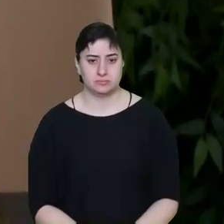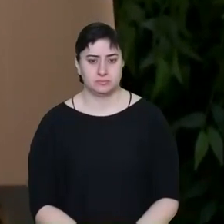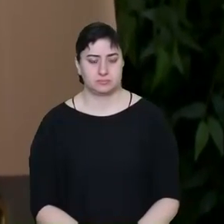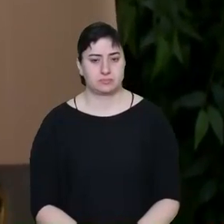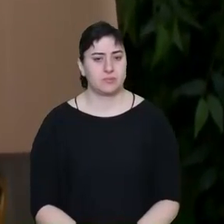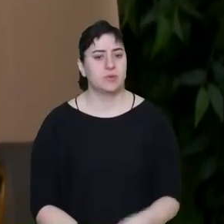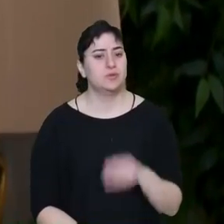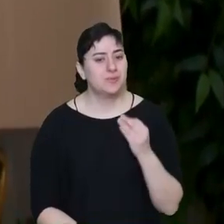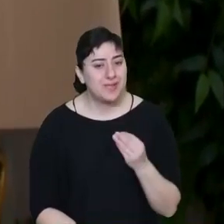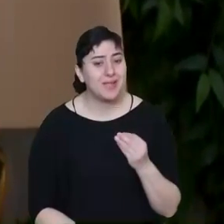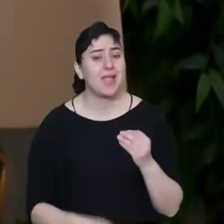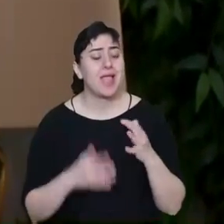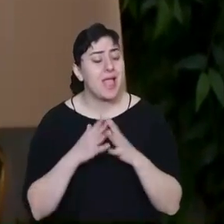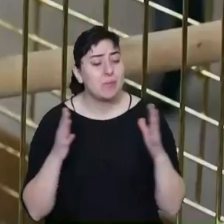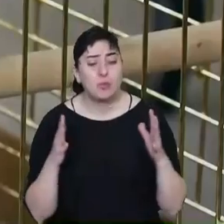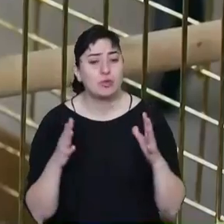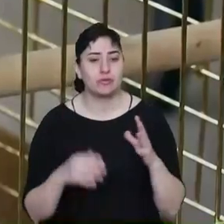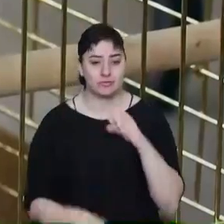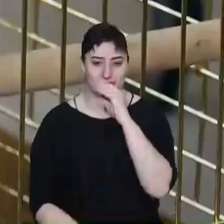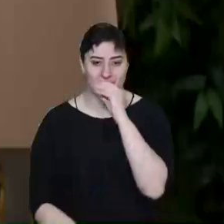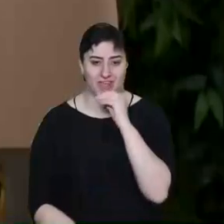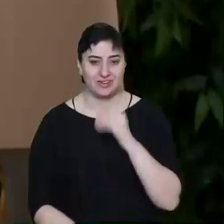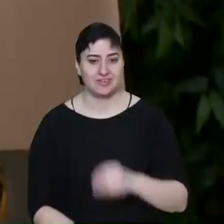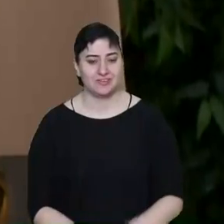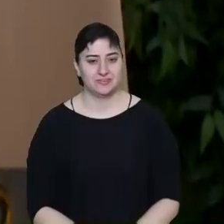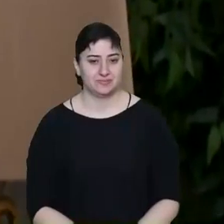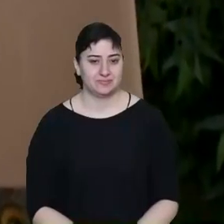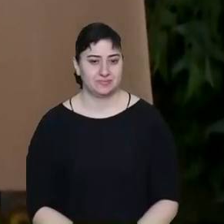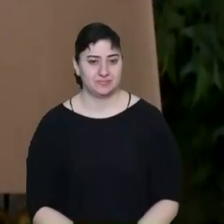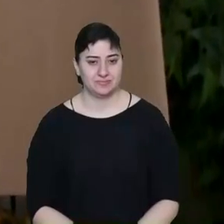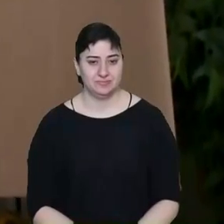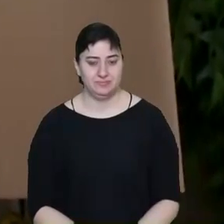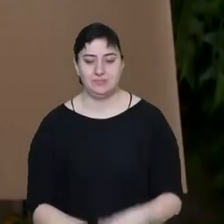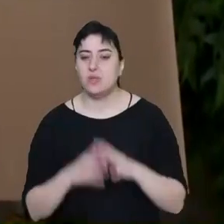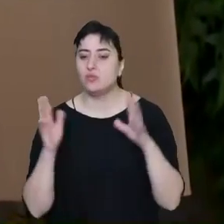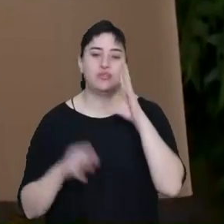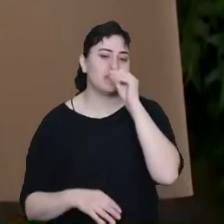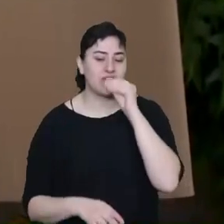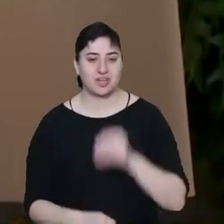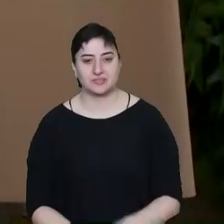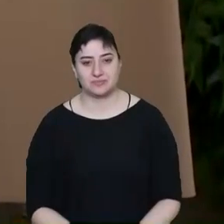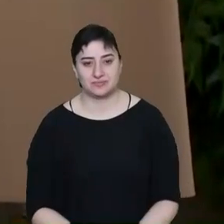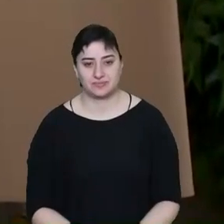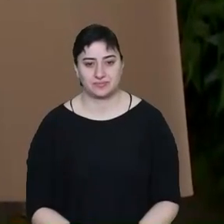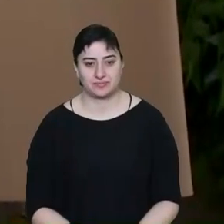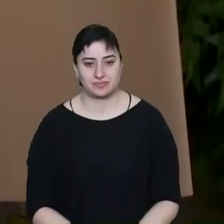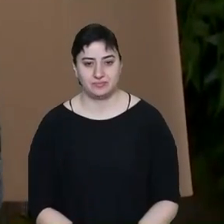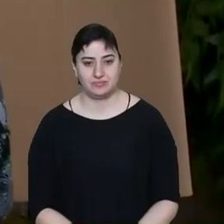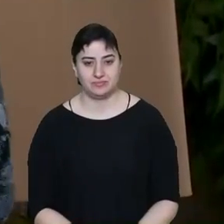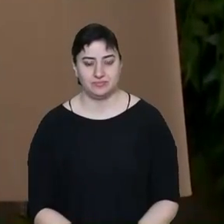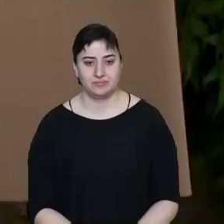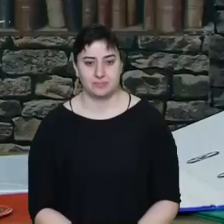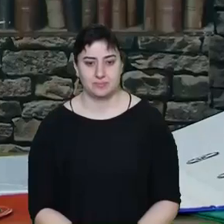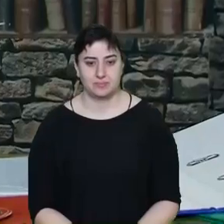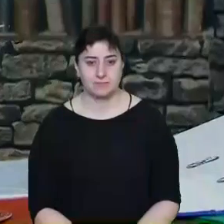Hadi çocuğum. En büyük. Fener! Fener! En büyük fener! Serpil'in keyfi iyice